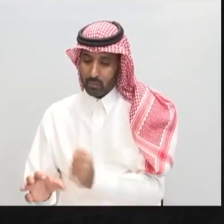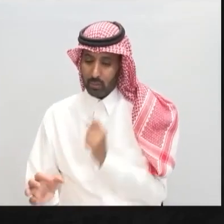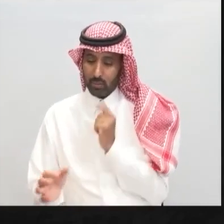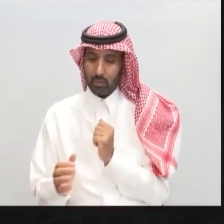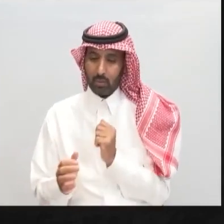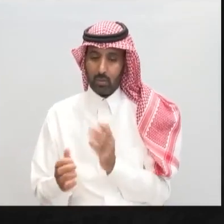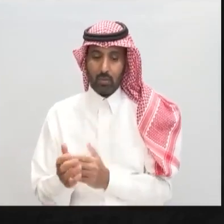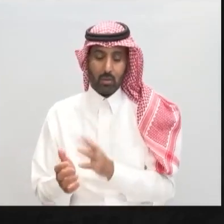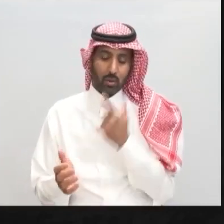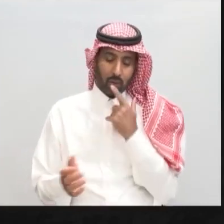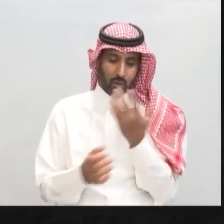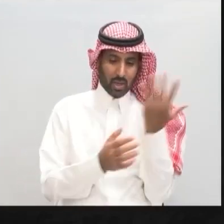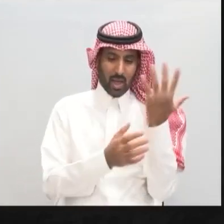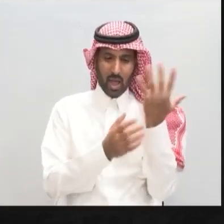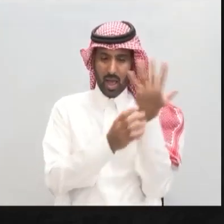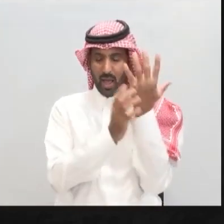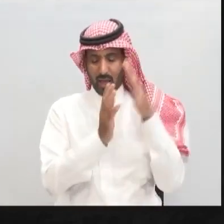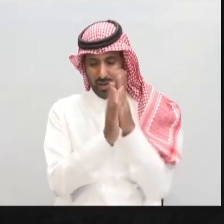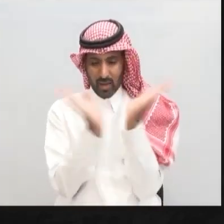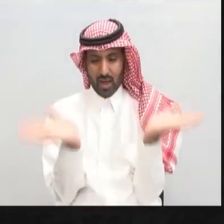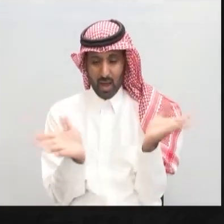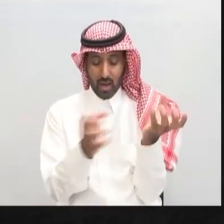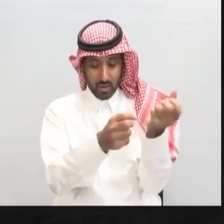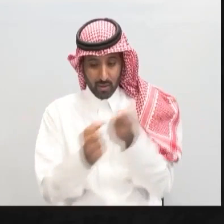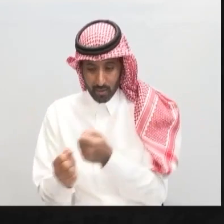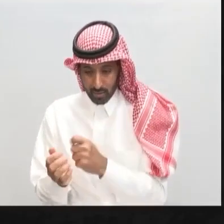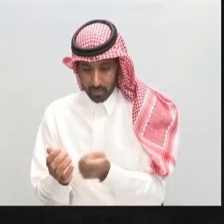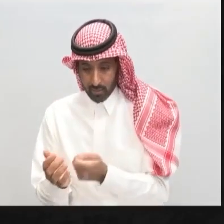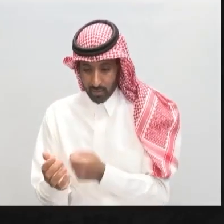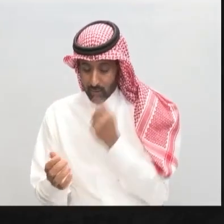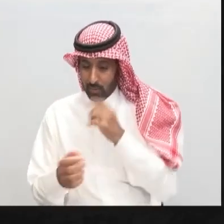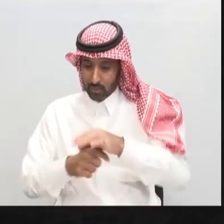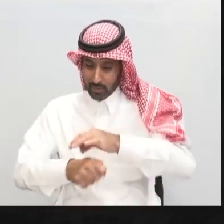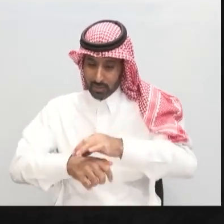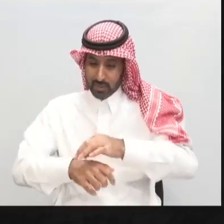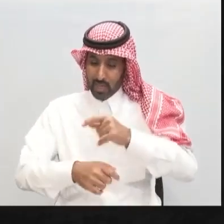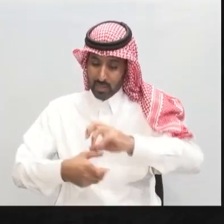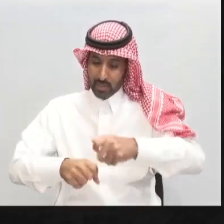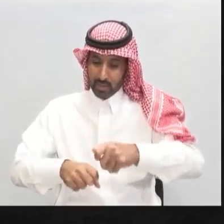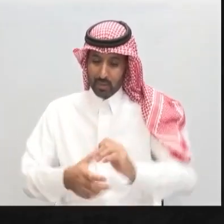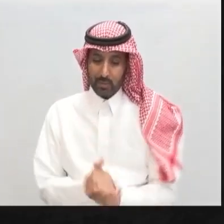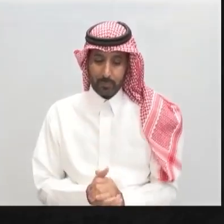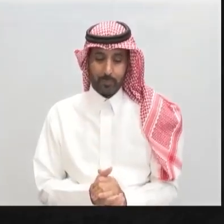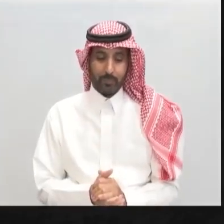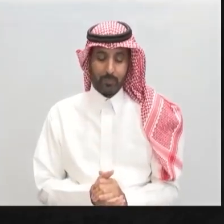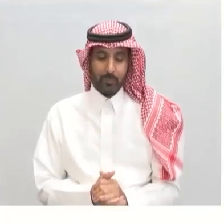الايه ربما عسب من النخل ويكتب عليه الايه ربما جلد ويكتب عليه